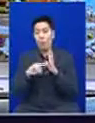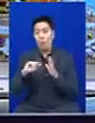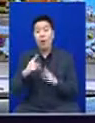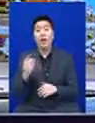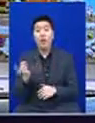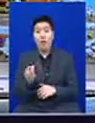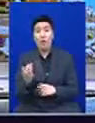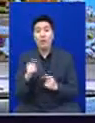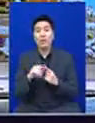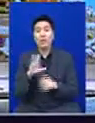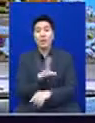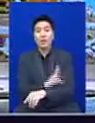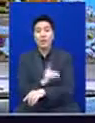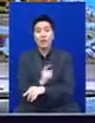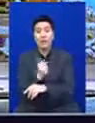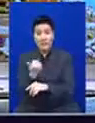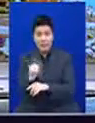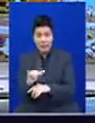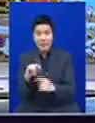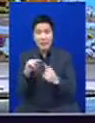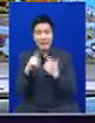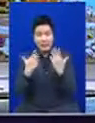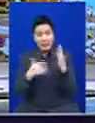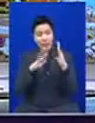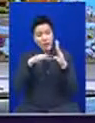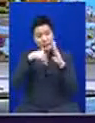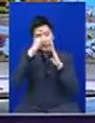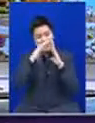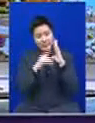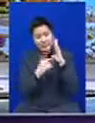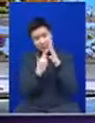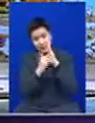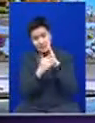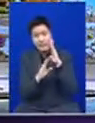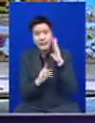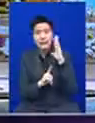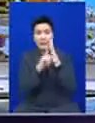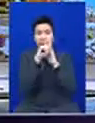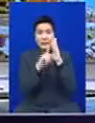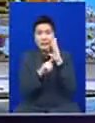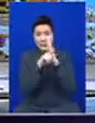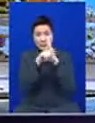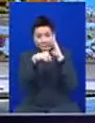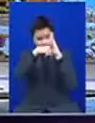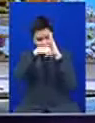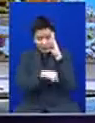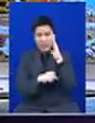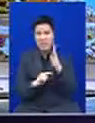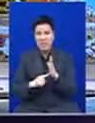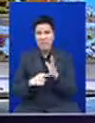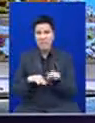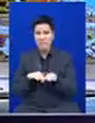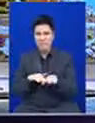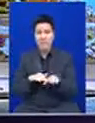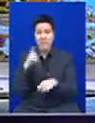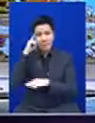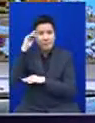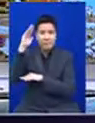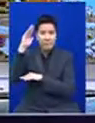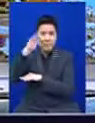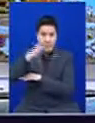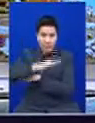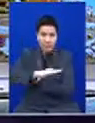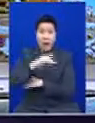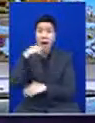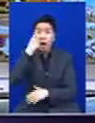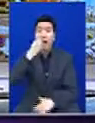องบอกว่าทั้งสายเหนือสายตะวันออกเฉียงเหนือหรือแม้แต่สายใต้เองนะครับจะคึกคัก ริมาณรถจะเริ่มเยอะในช่วงบ่ายนะครับเพราะฉะนั้นใครที่